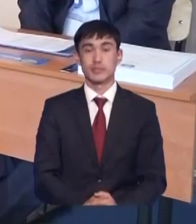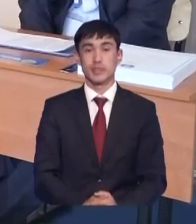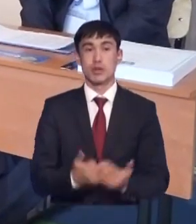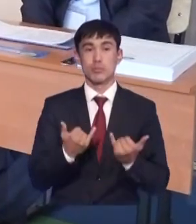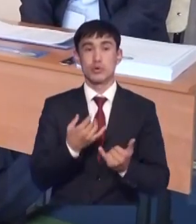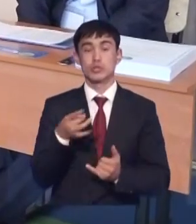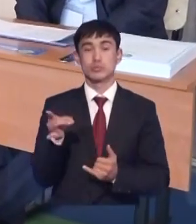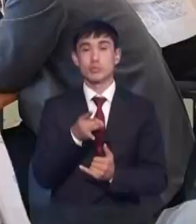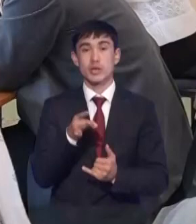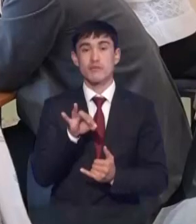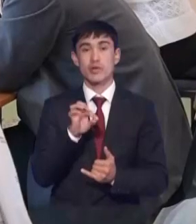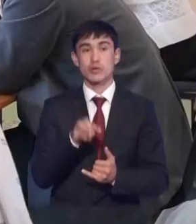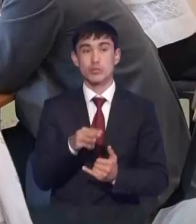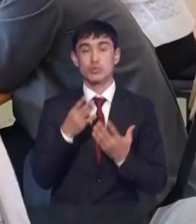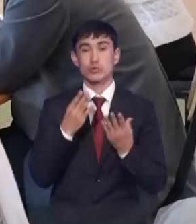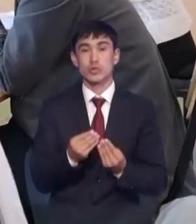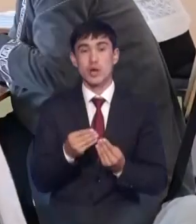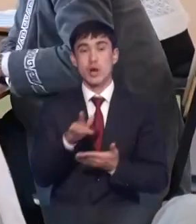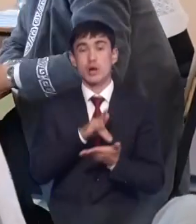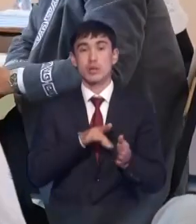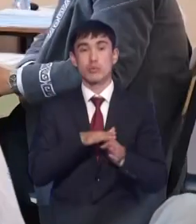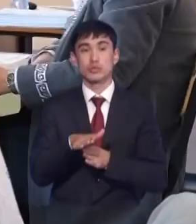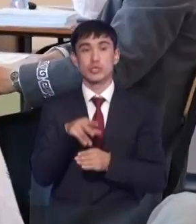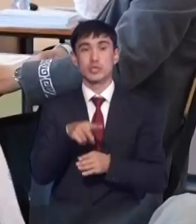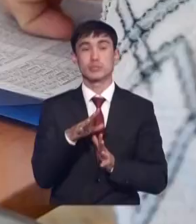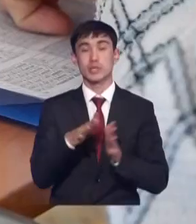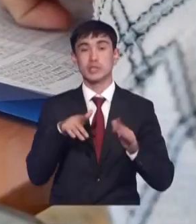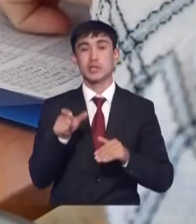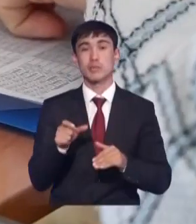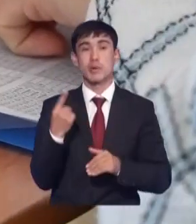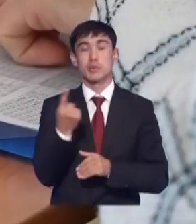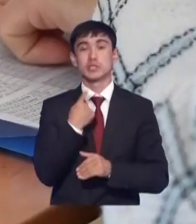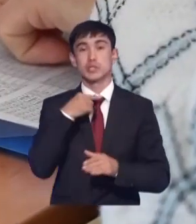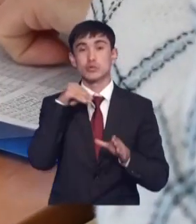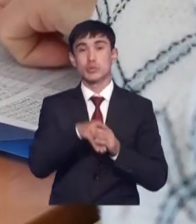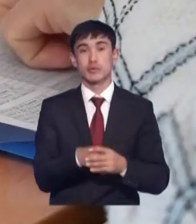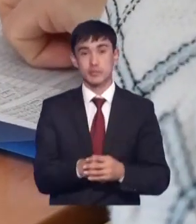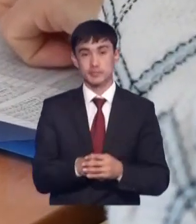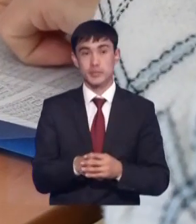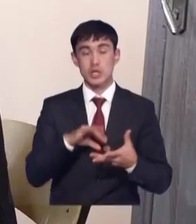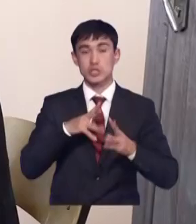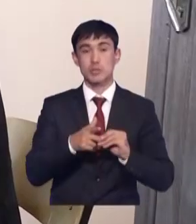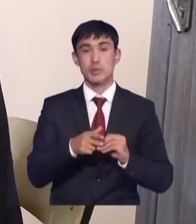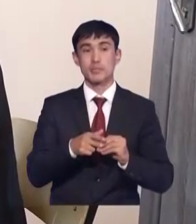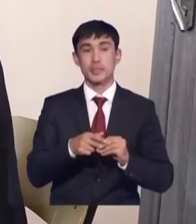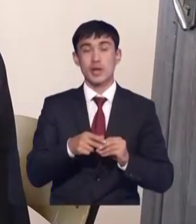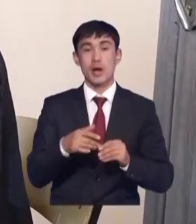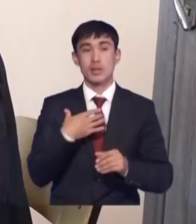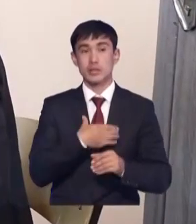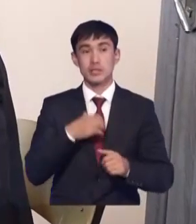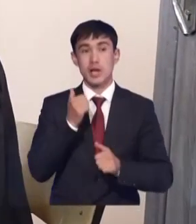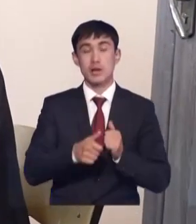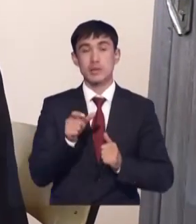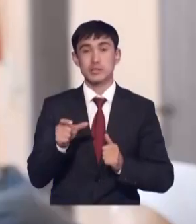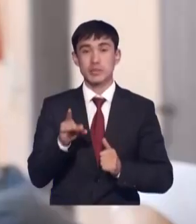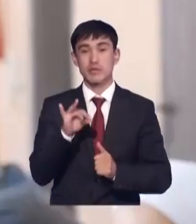бүгінгі республикалық референдум күнінде қала бойынша 2000-нан аса адам алғаш рет дауыс беріп жатыр. Жалпы ел ертеңіне алаңдайтын әрбір